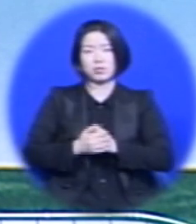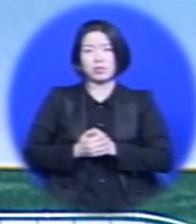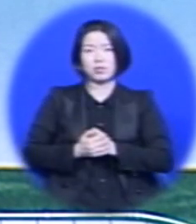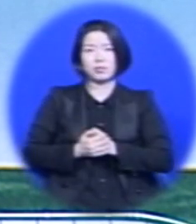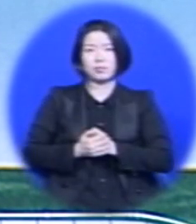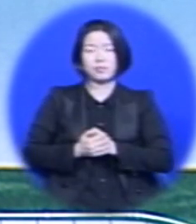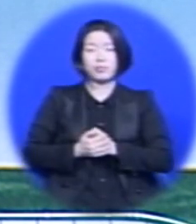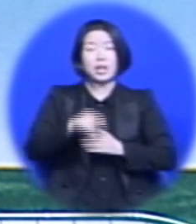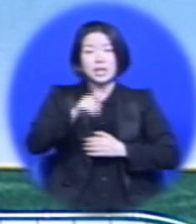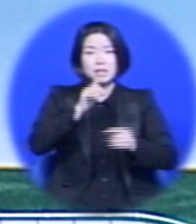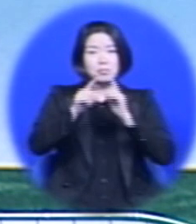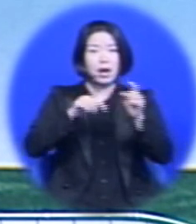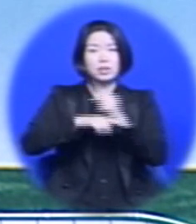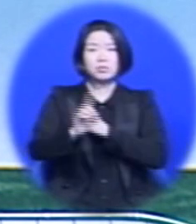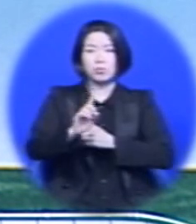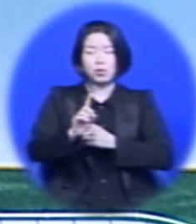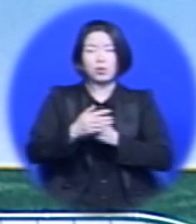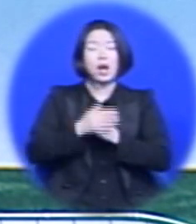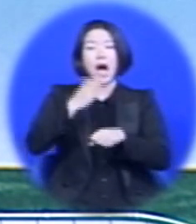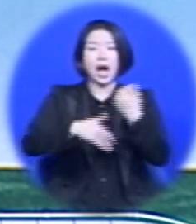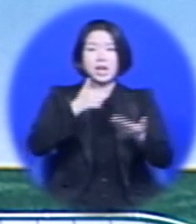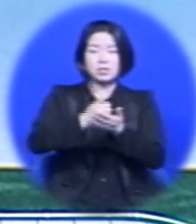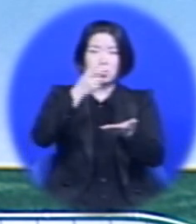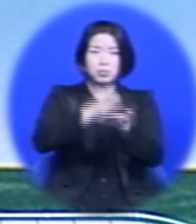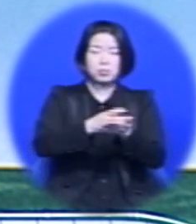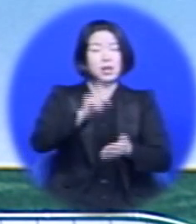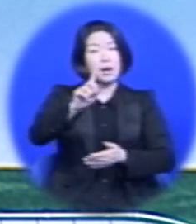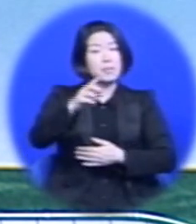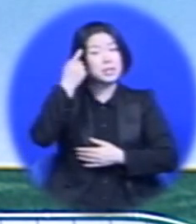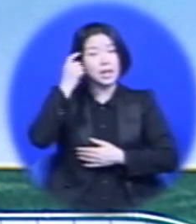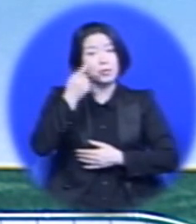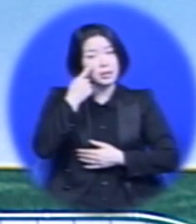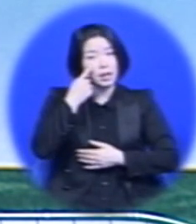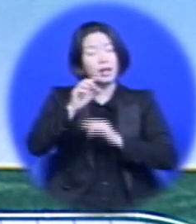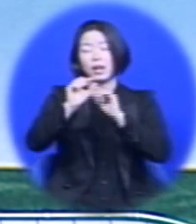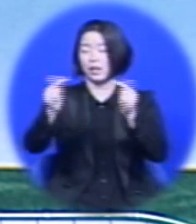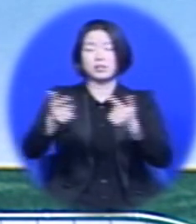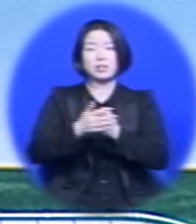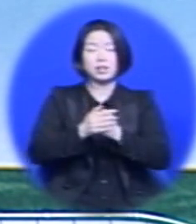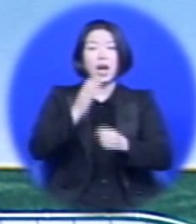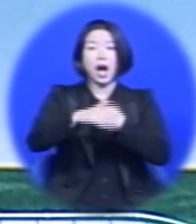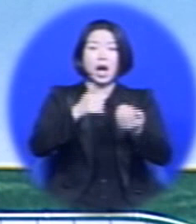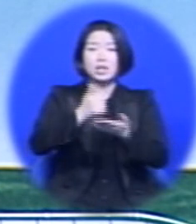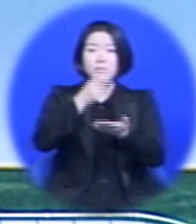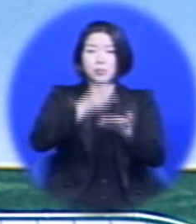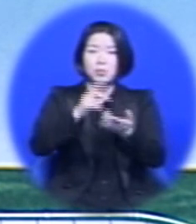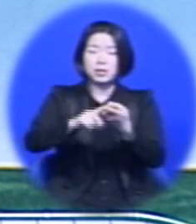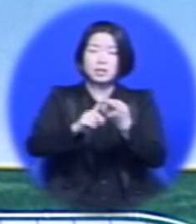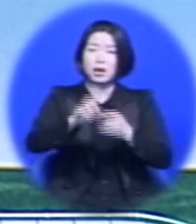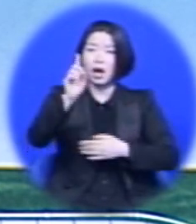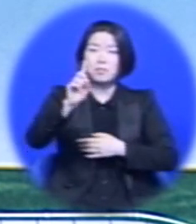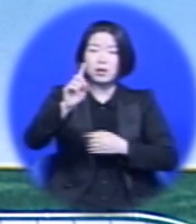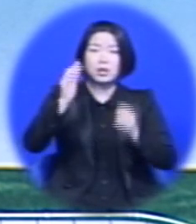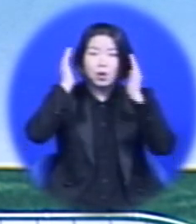섬기고이 말은 하나님의 법을 한번 생각해 보았다 이런 말 아닙니다 하나님의 법에 대해서 한번